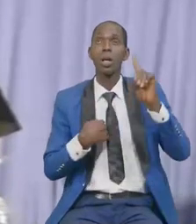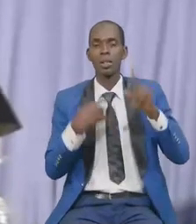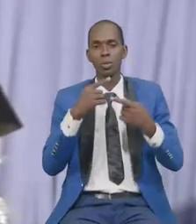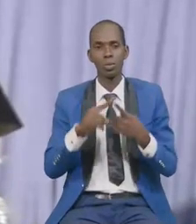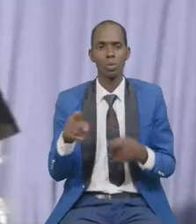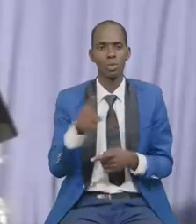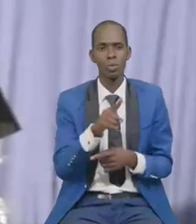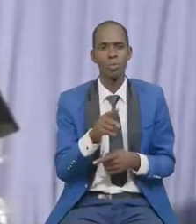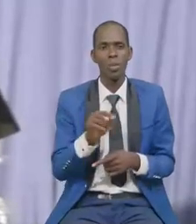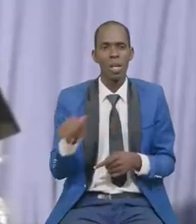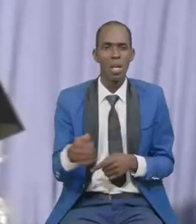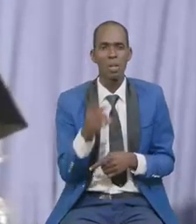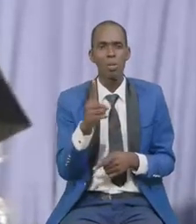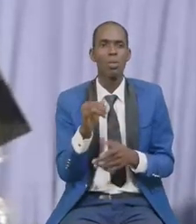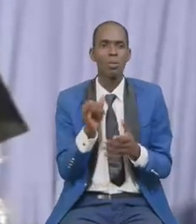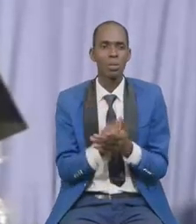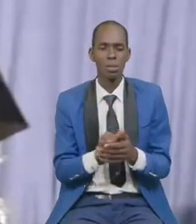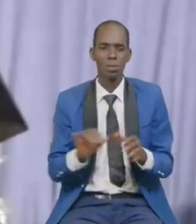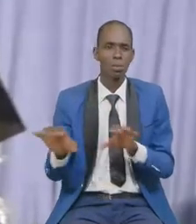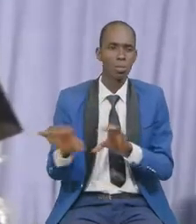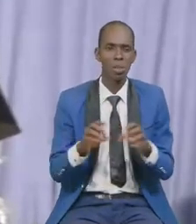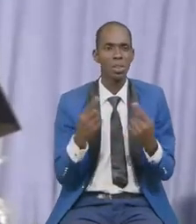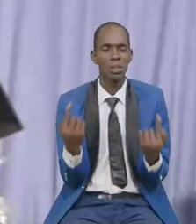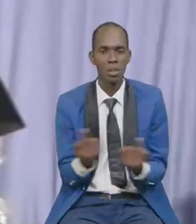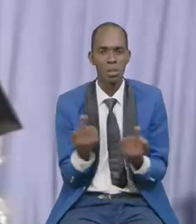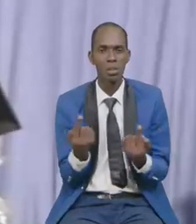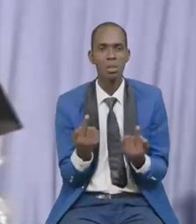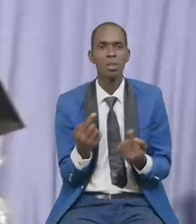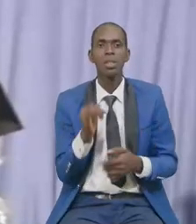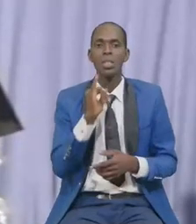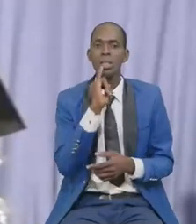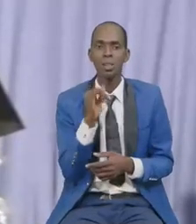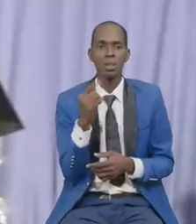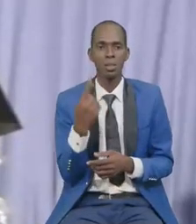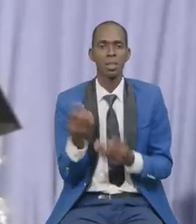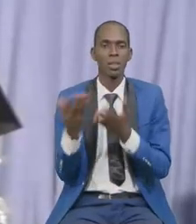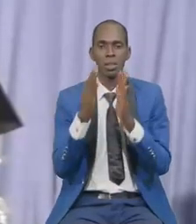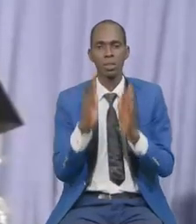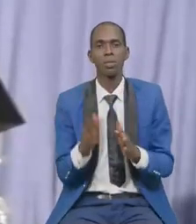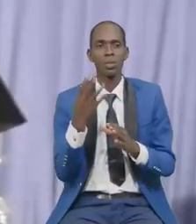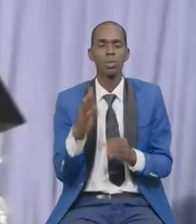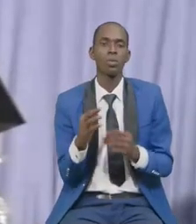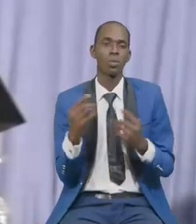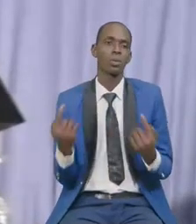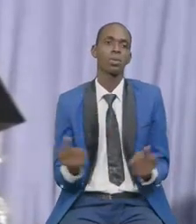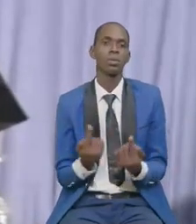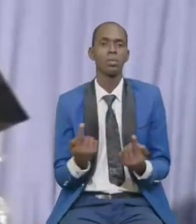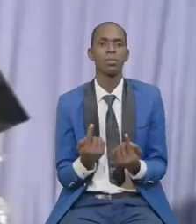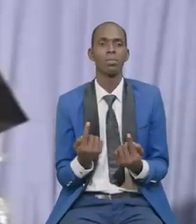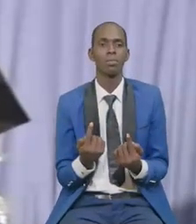Quiconque se livre au péché est esclave du péché. Il est esclave du